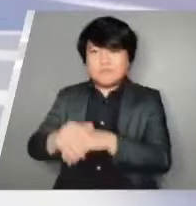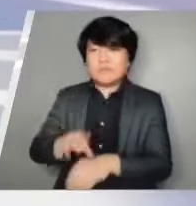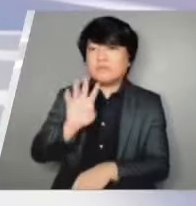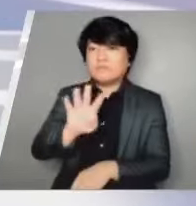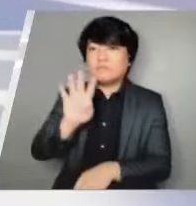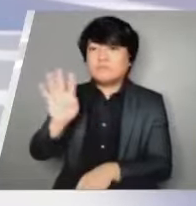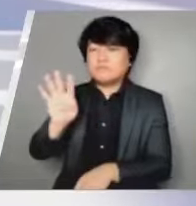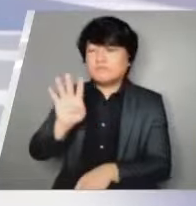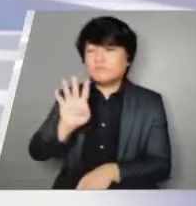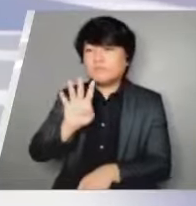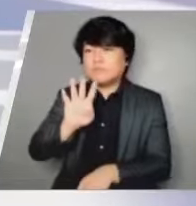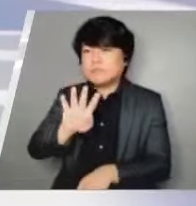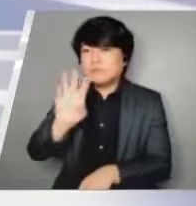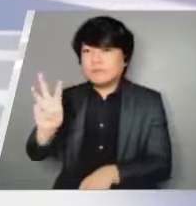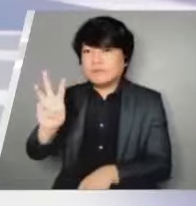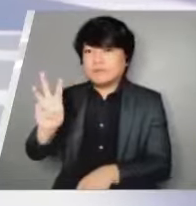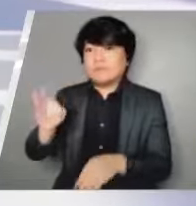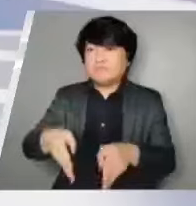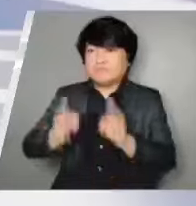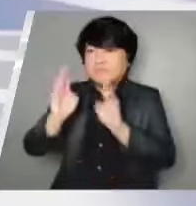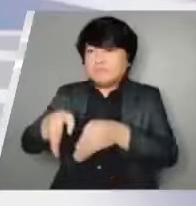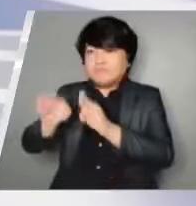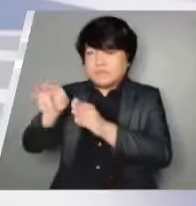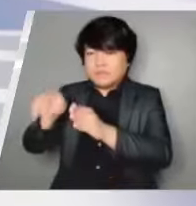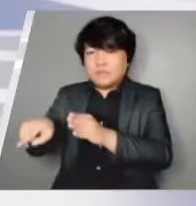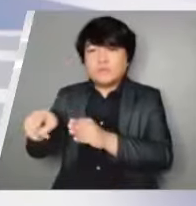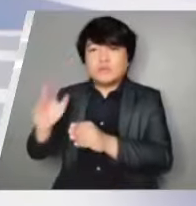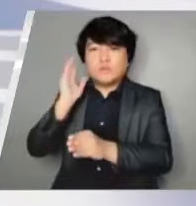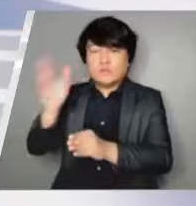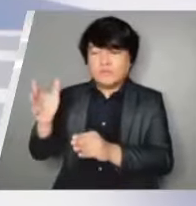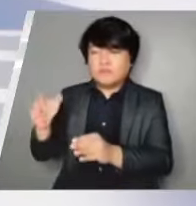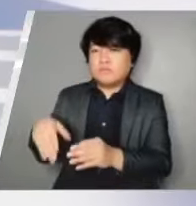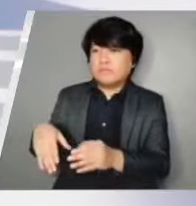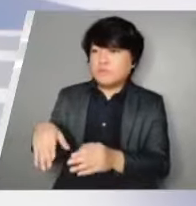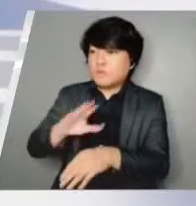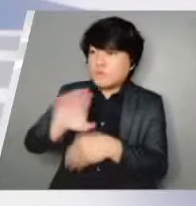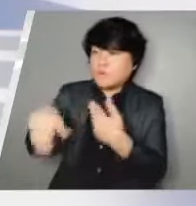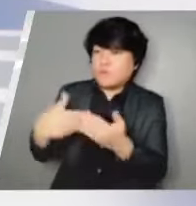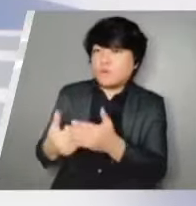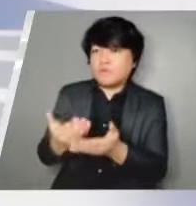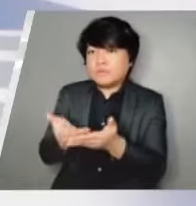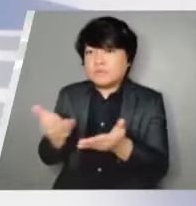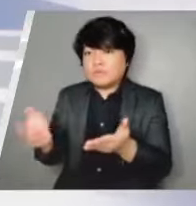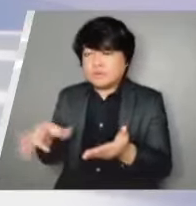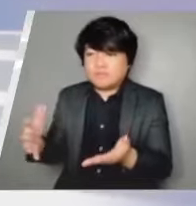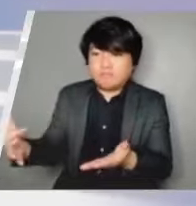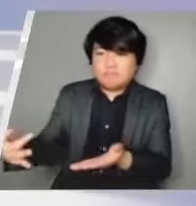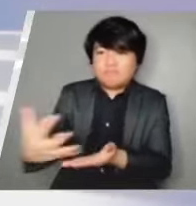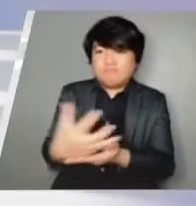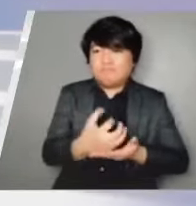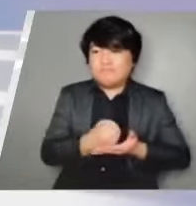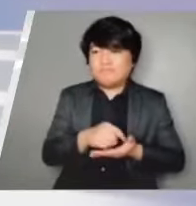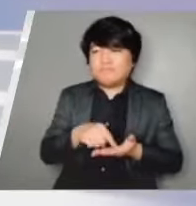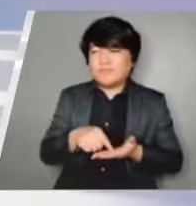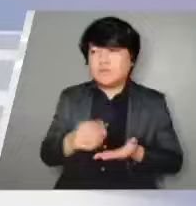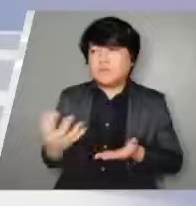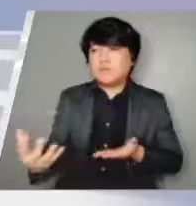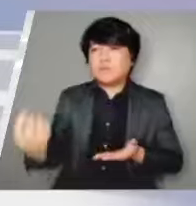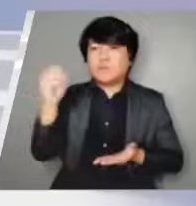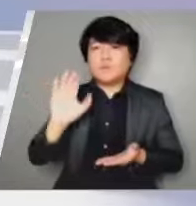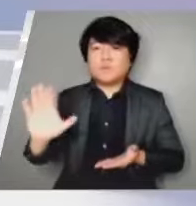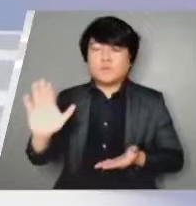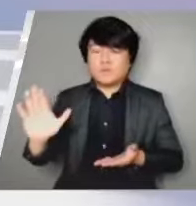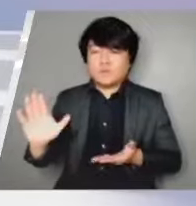nito, sasakupin din ng utos ang lahat ng assets ng Lucky South 99 sa compound na nauugnay sa iligan na